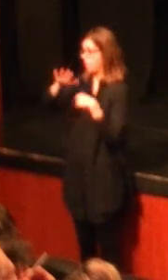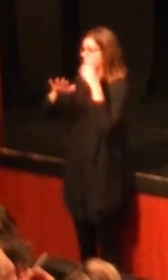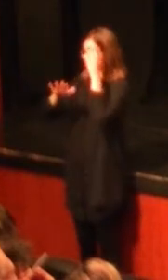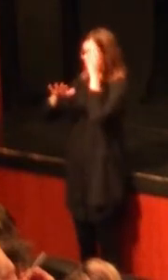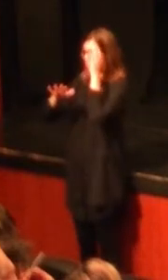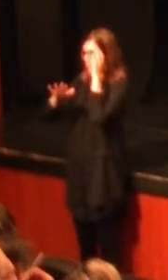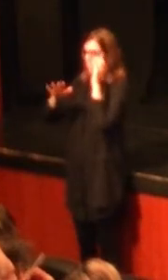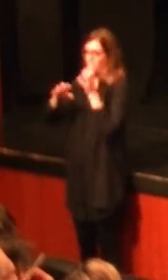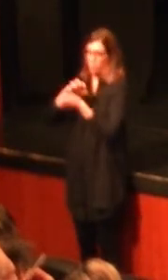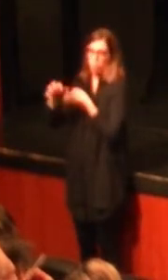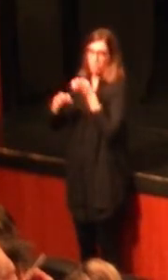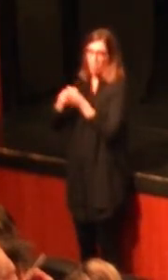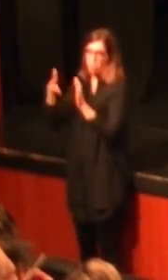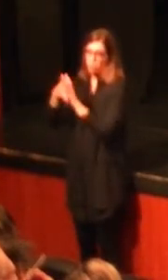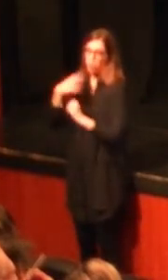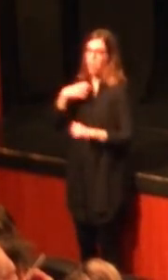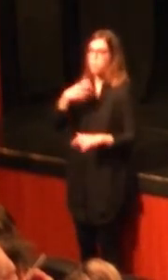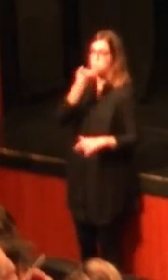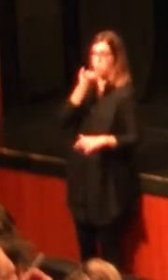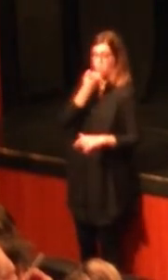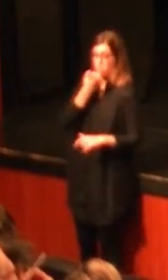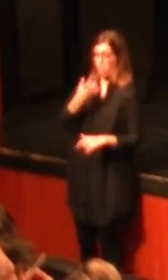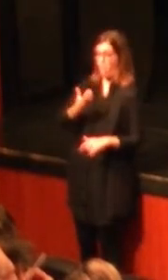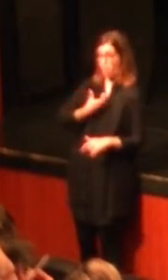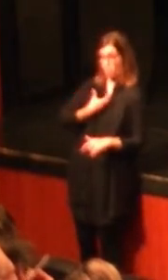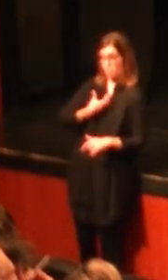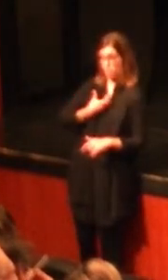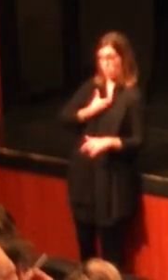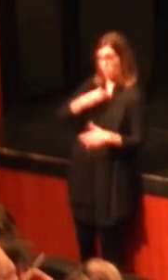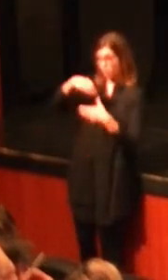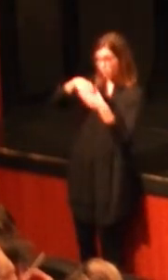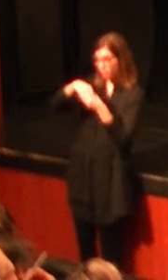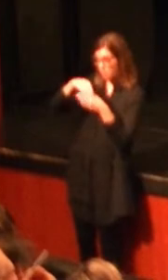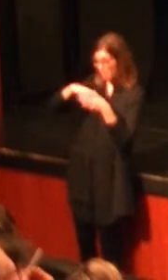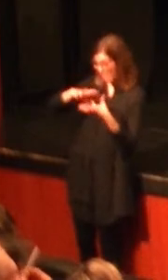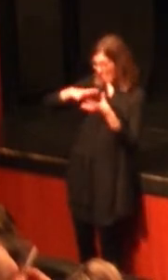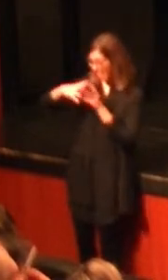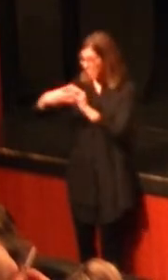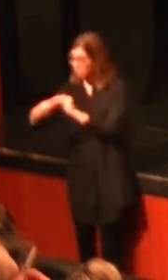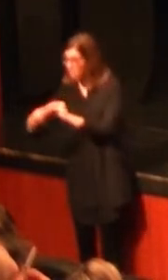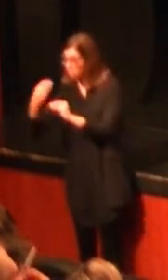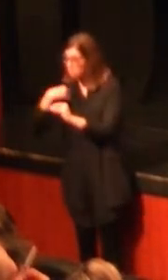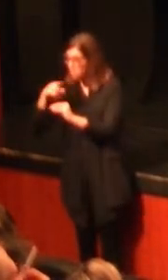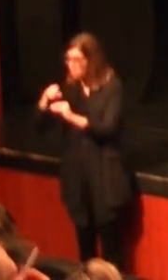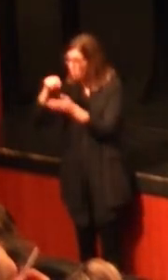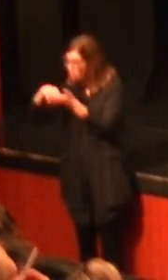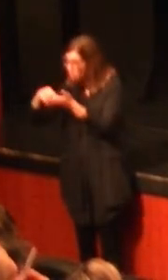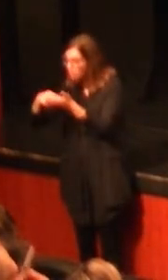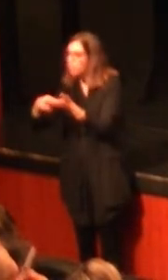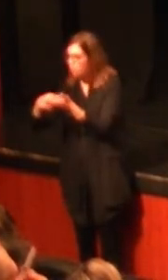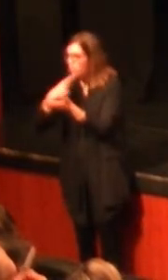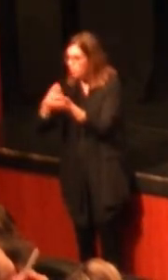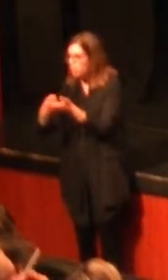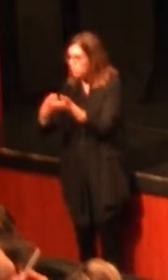molt complicada, a l'hora que els ajuntaments, petites corporacions i tal, puguin adaptar i puguin tal. El que passa bàsicament és que al